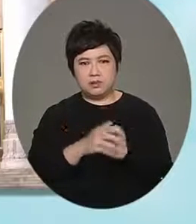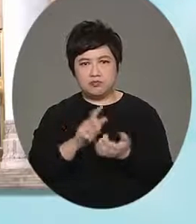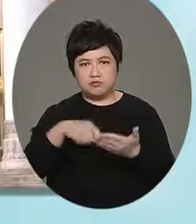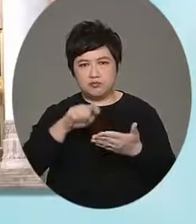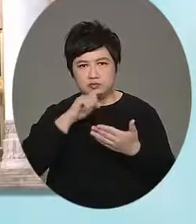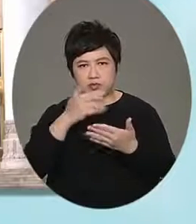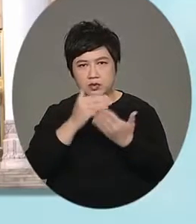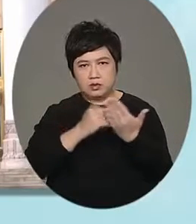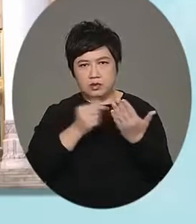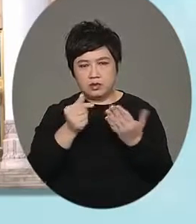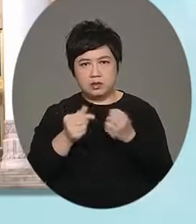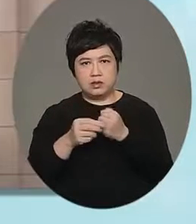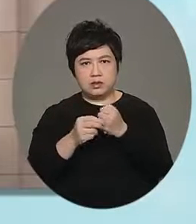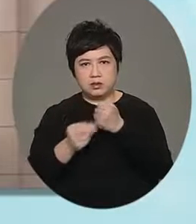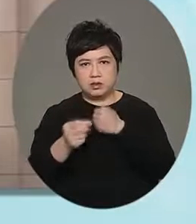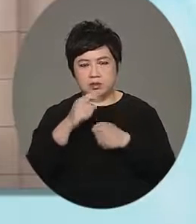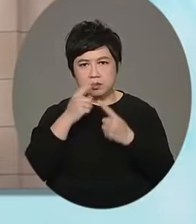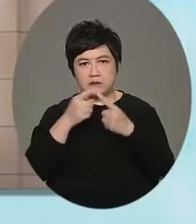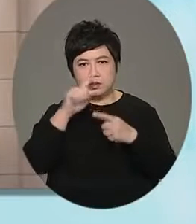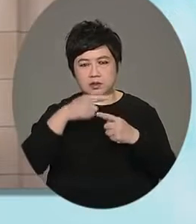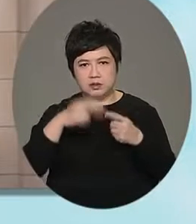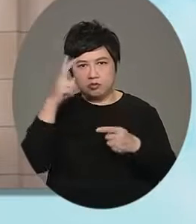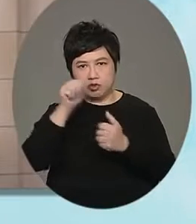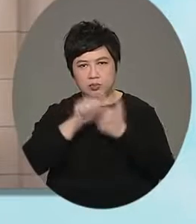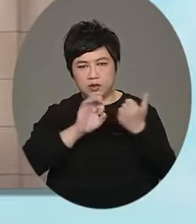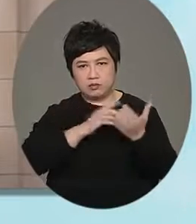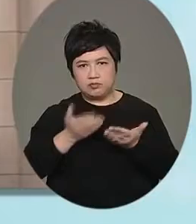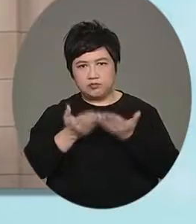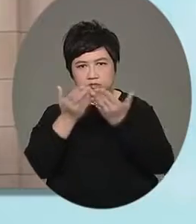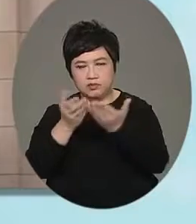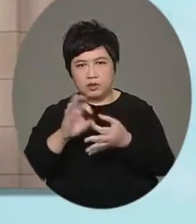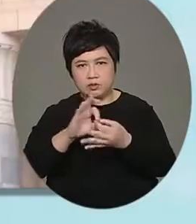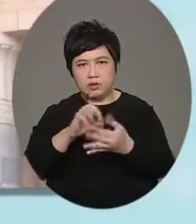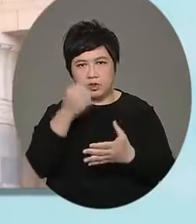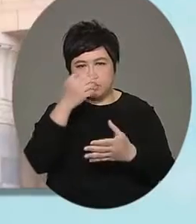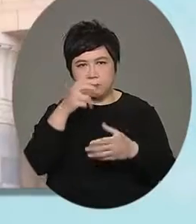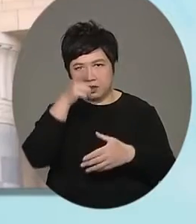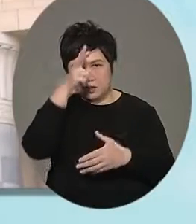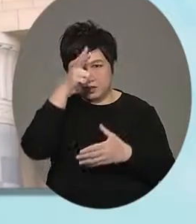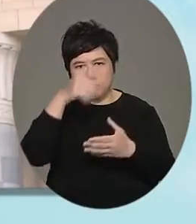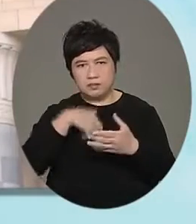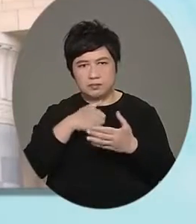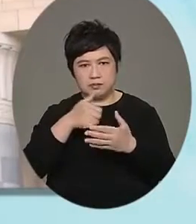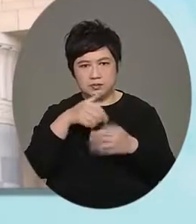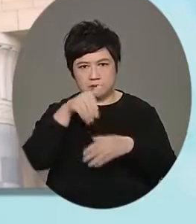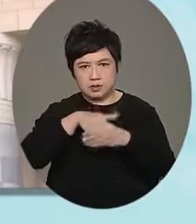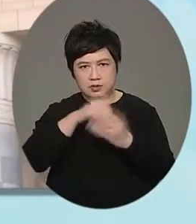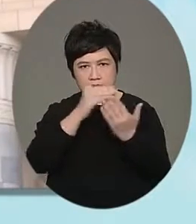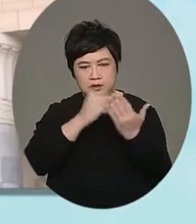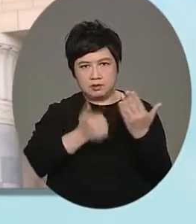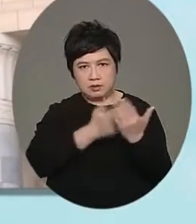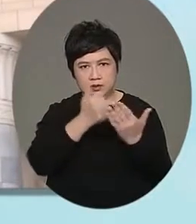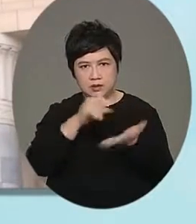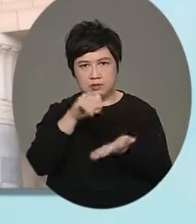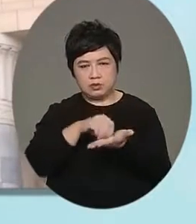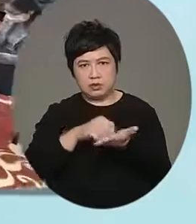七項是審議全國人大常委會關於提請審議有關完善香港特別行政區選舉制度的決定